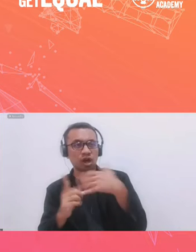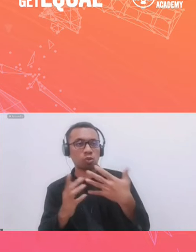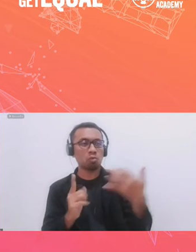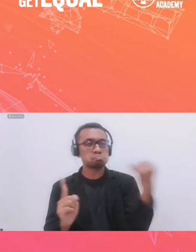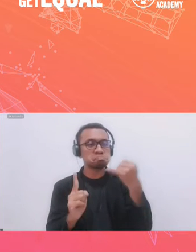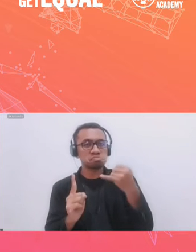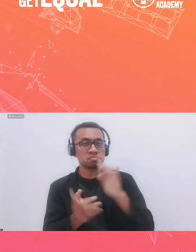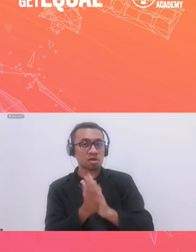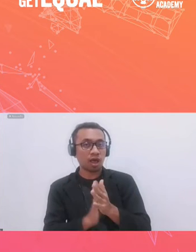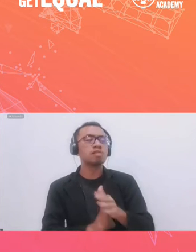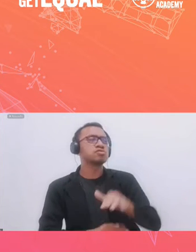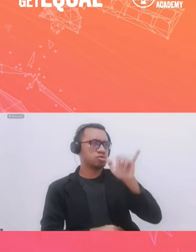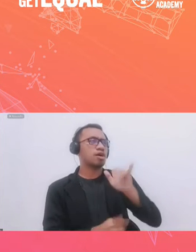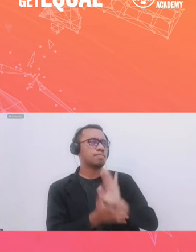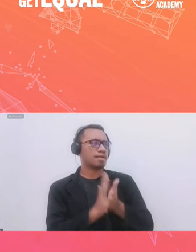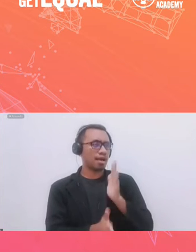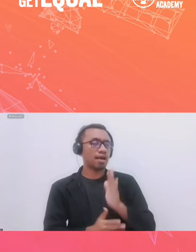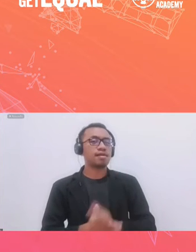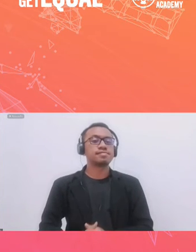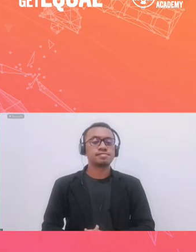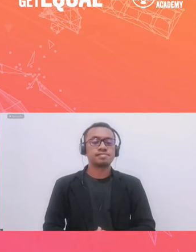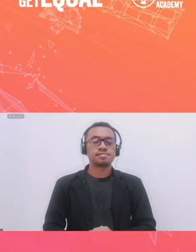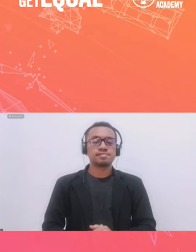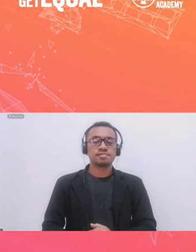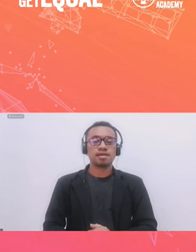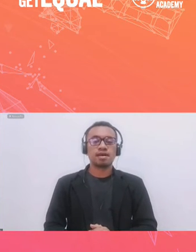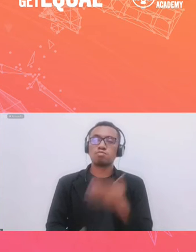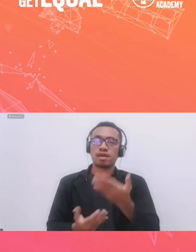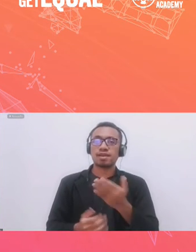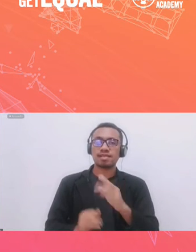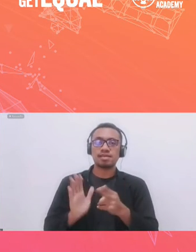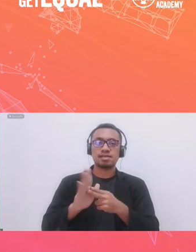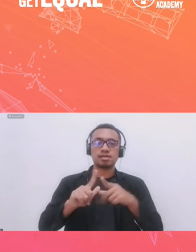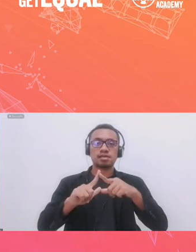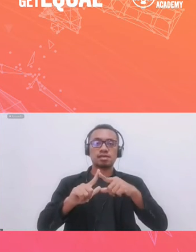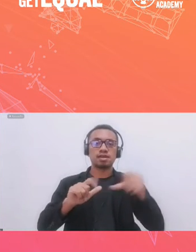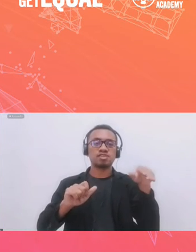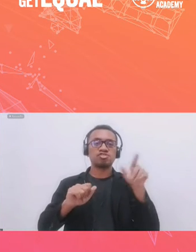menyampaikan, iya pernah gitu. Dan nanti mungkin Mbak Nasla akan menunjukkan bahwa